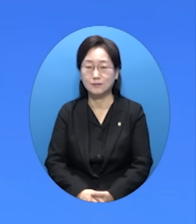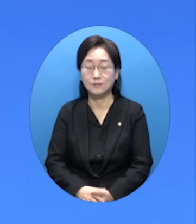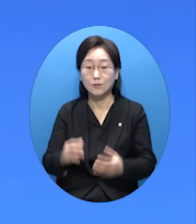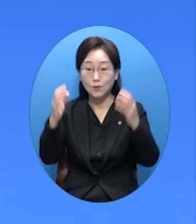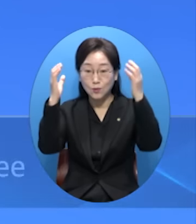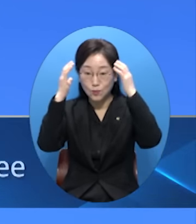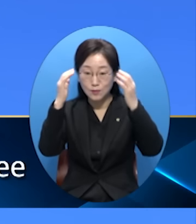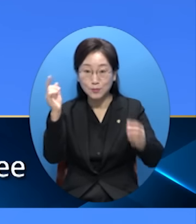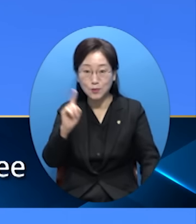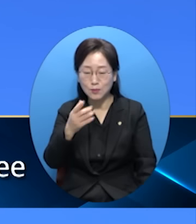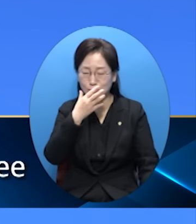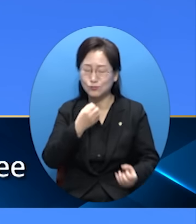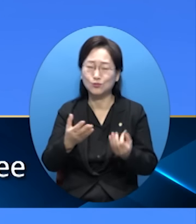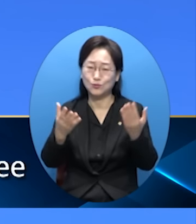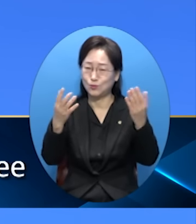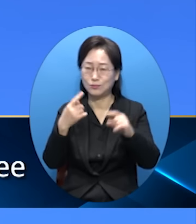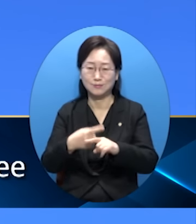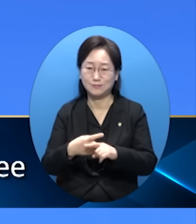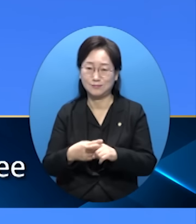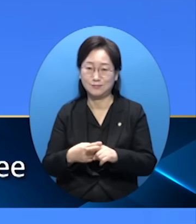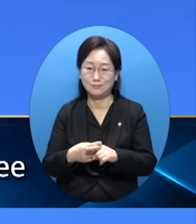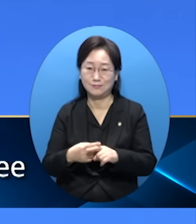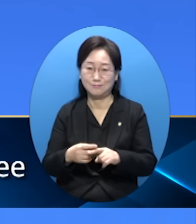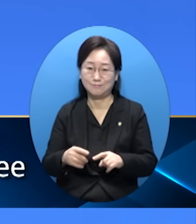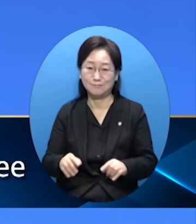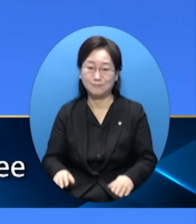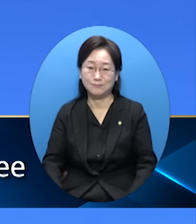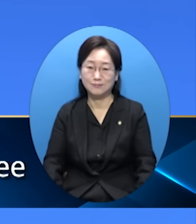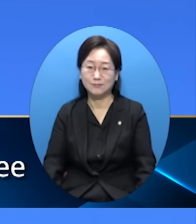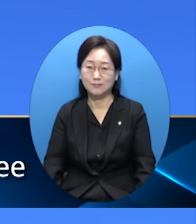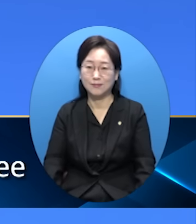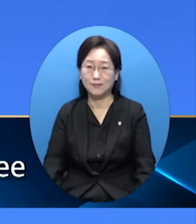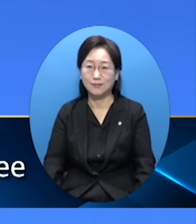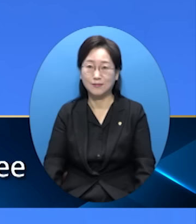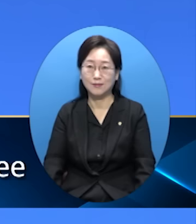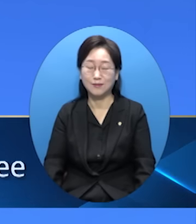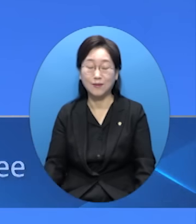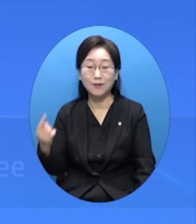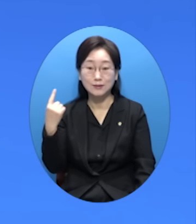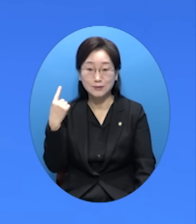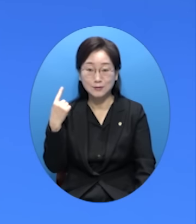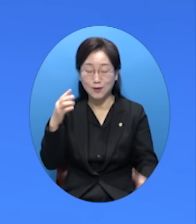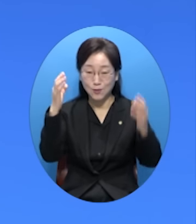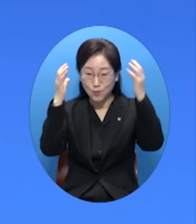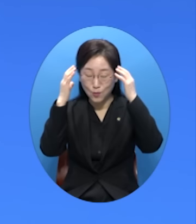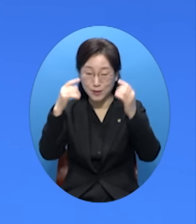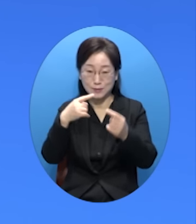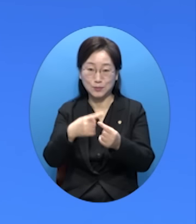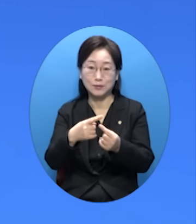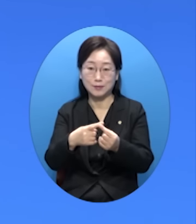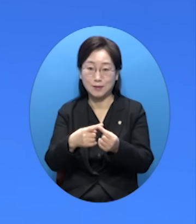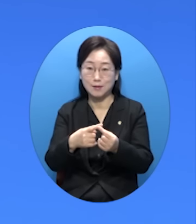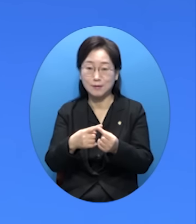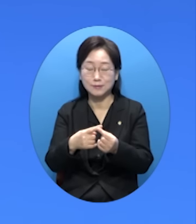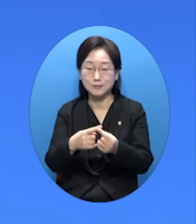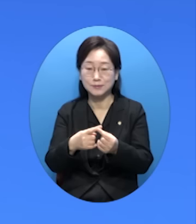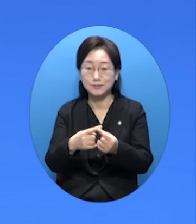고난은 축복입니다. 그래서 어제는 고난의 첫 번째 열매로